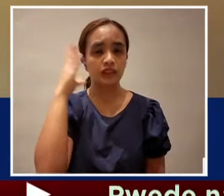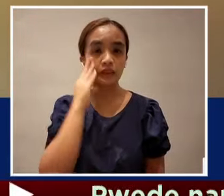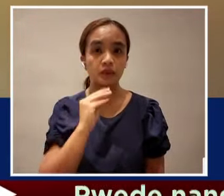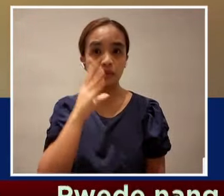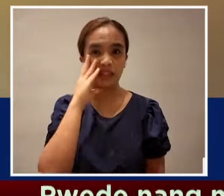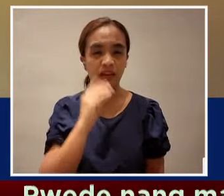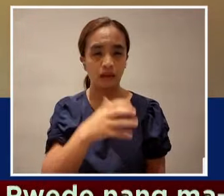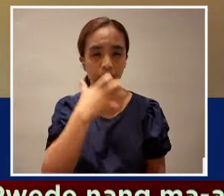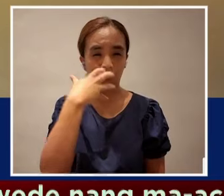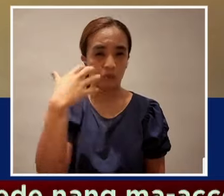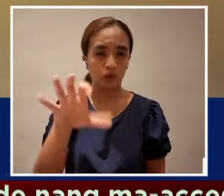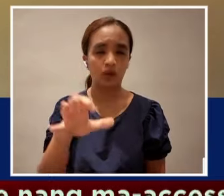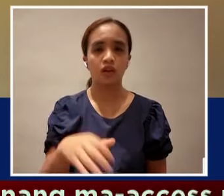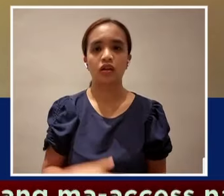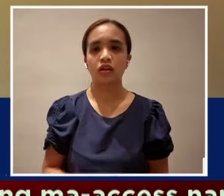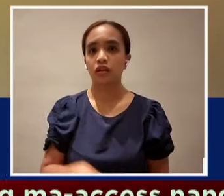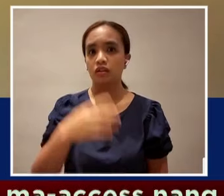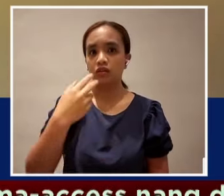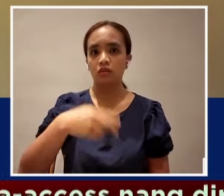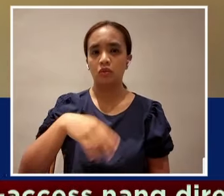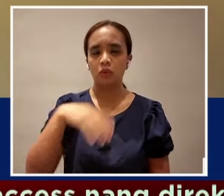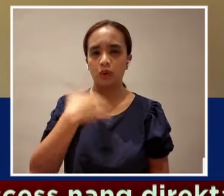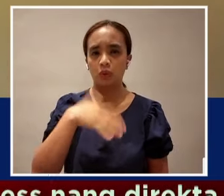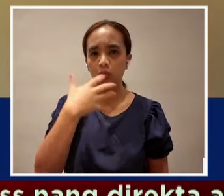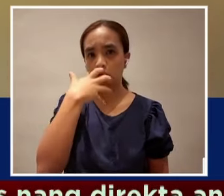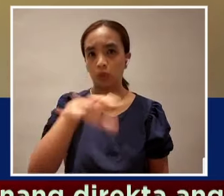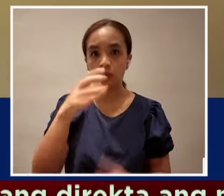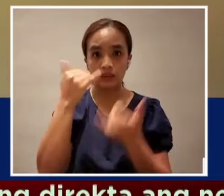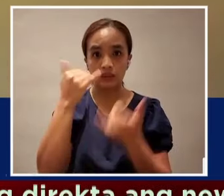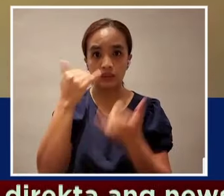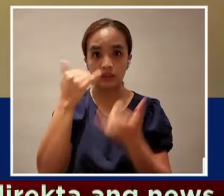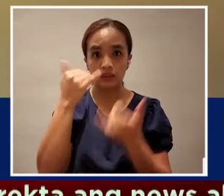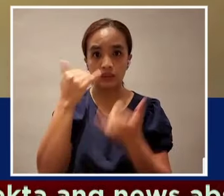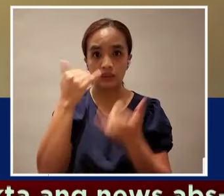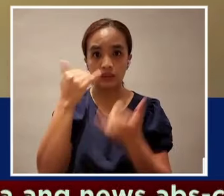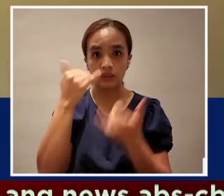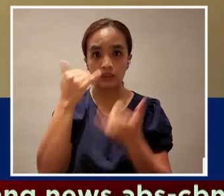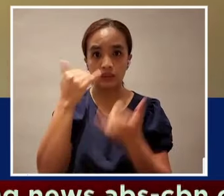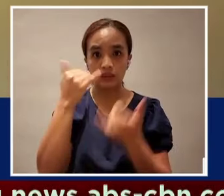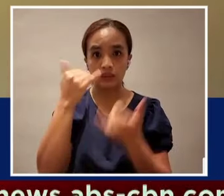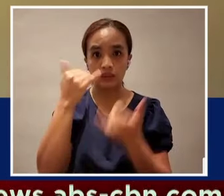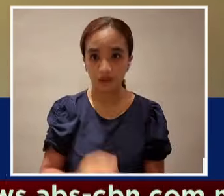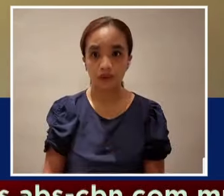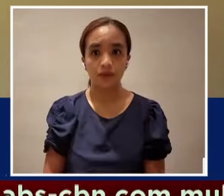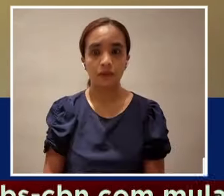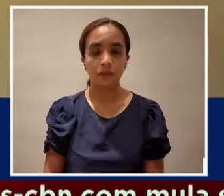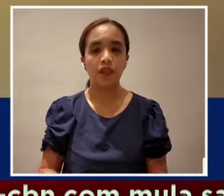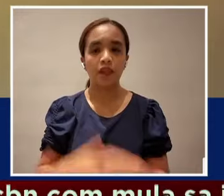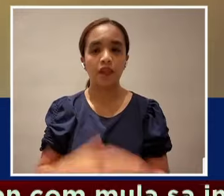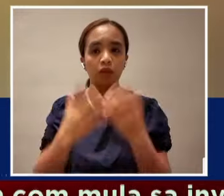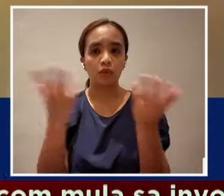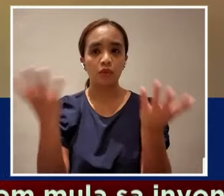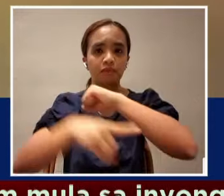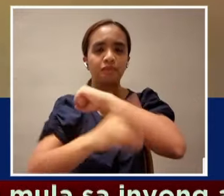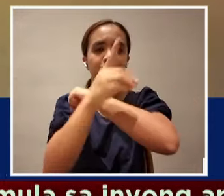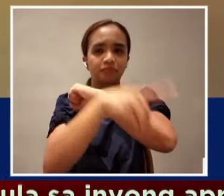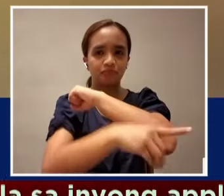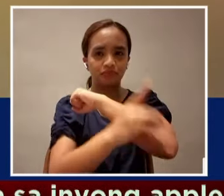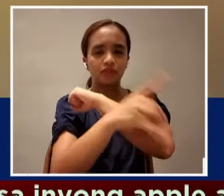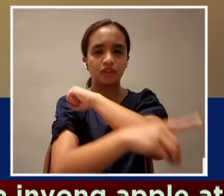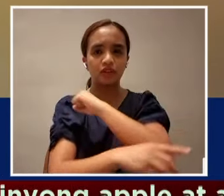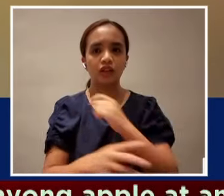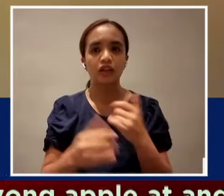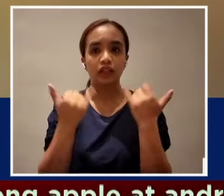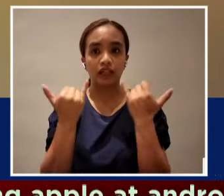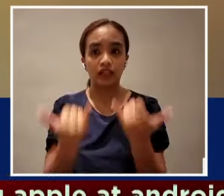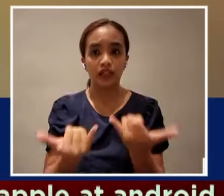pag-uusapan, umabot ang heat index ngayong araw sa 48 degrees Celsius sa Dagupan City. At ngayong weekend, nasa delikadong